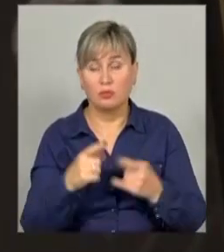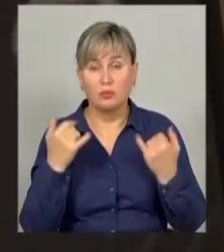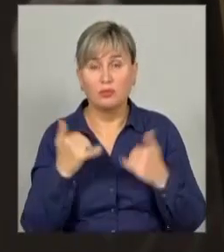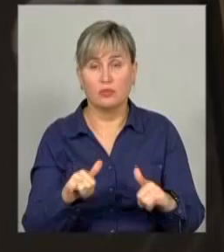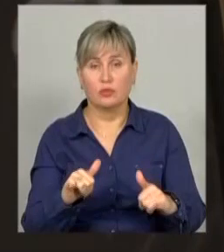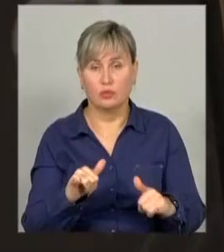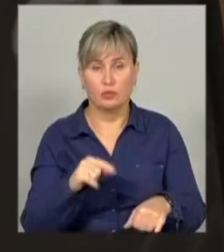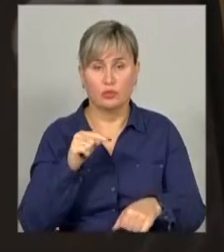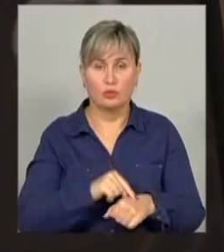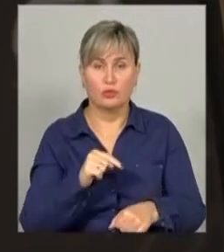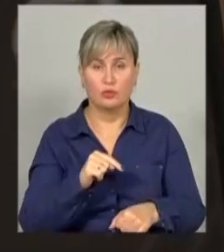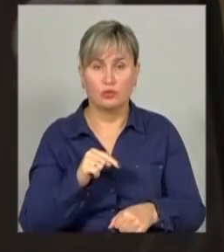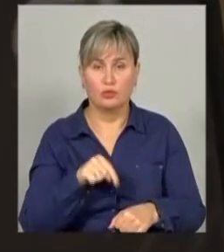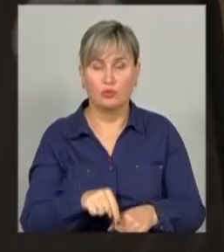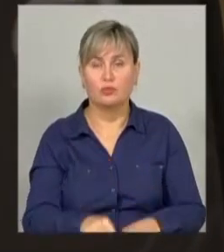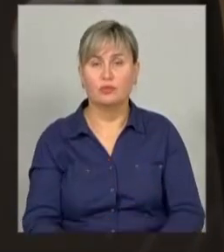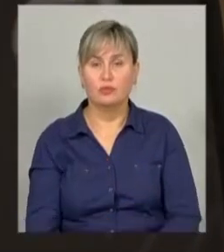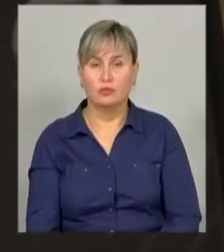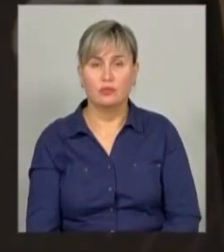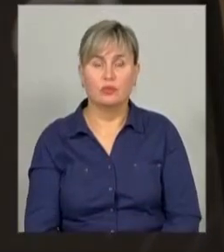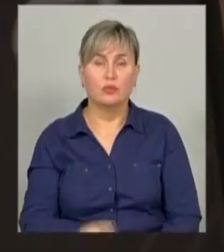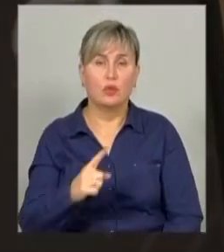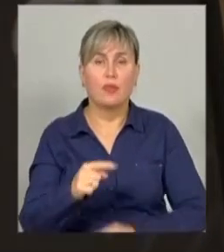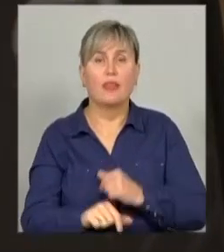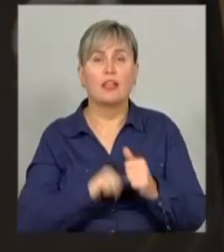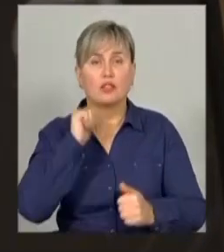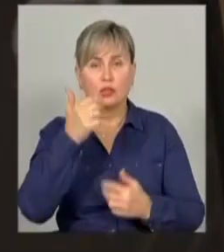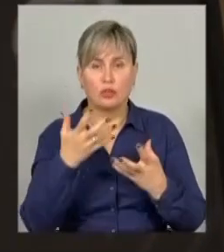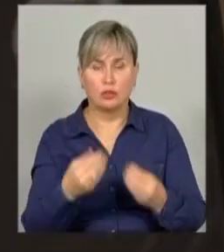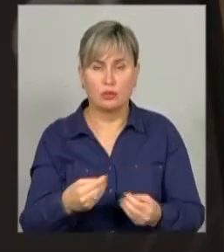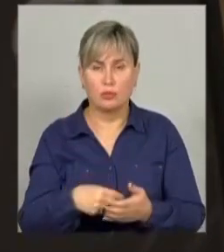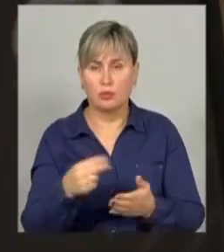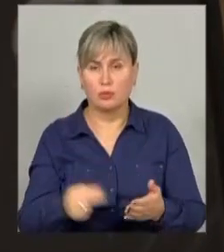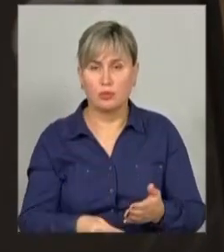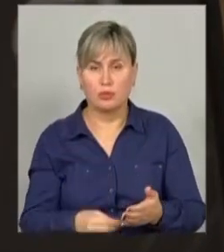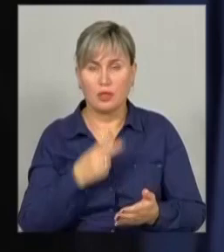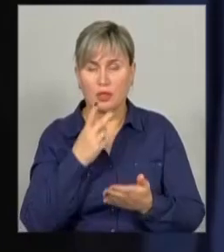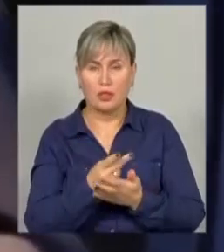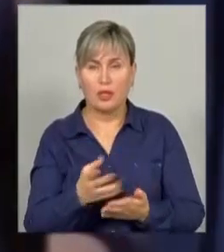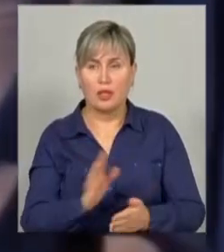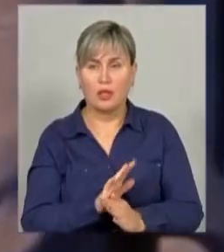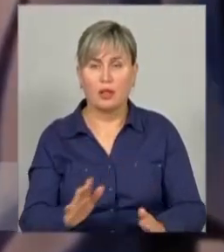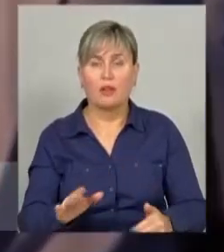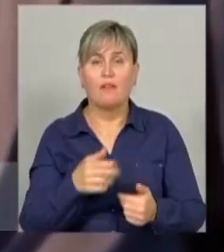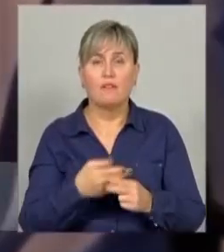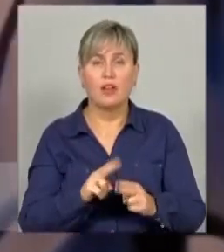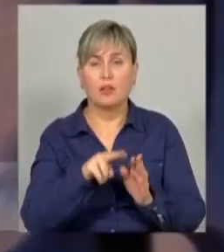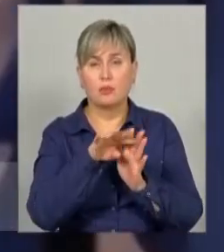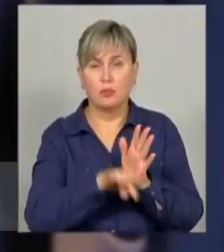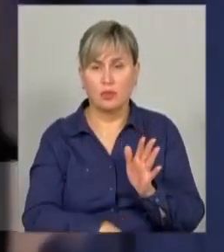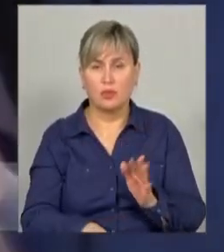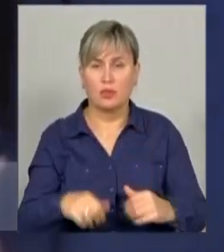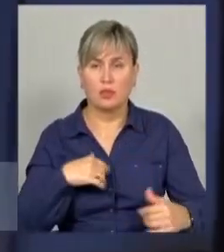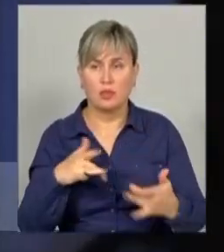на барона на второй пьесы Джеффа барона Что на следующий день подписал Ну можно сказать не глядя практически именно в этом спектакле